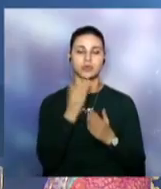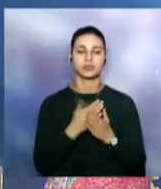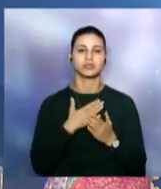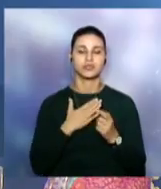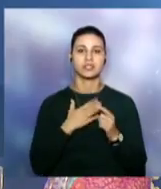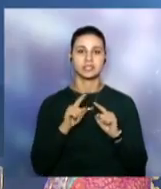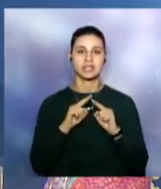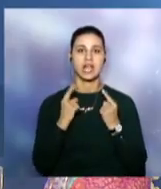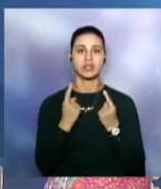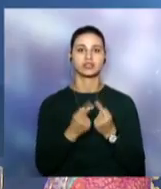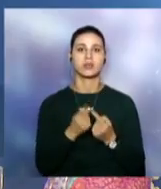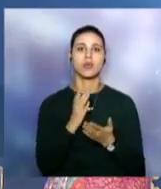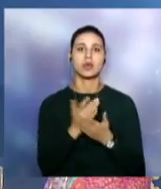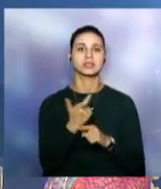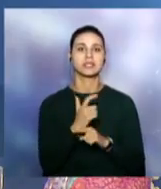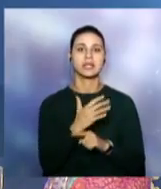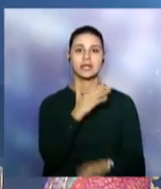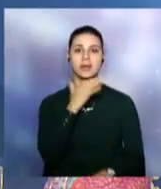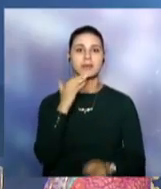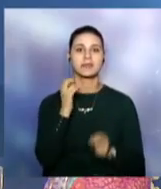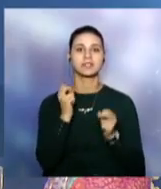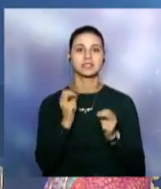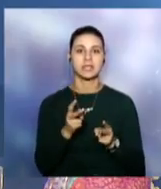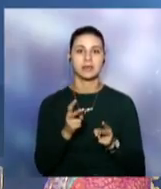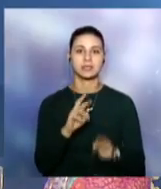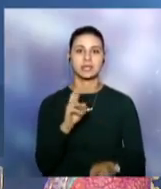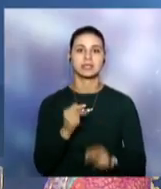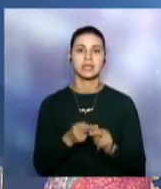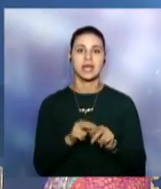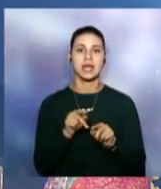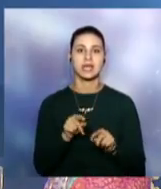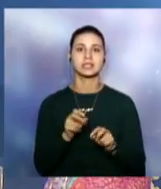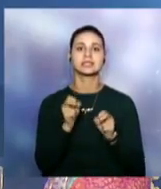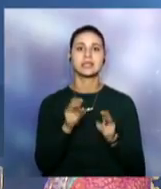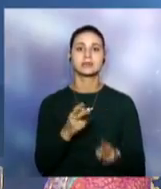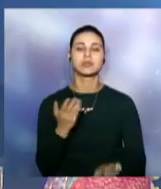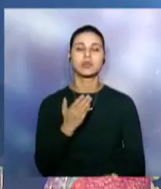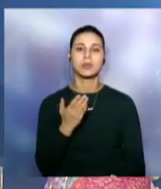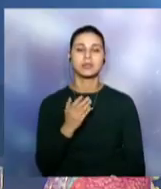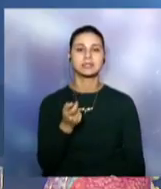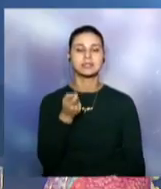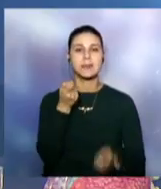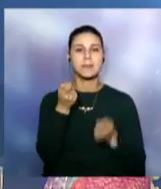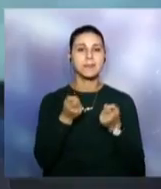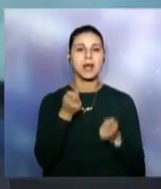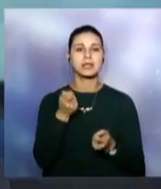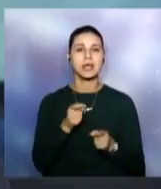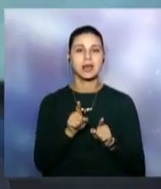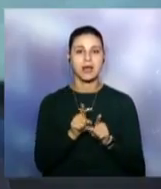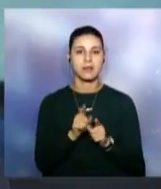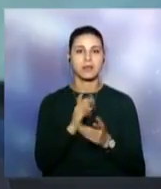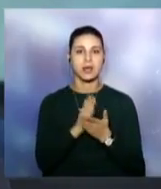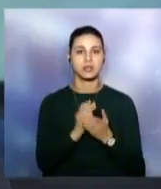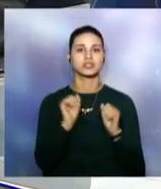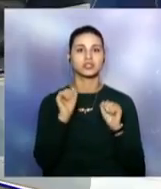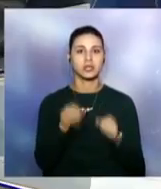გარშემო არის უამრავი საფრთხე და ეს საფრთხე, რომელიც პატარა ნივთების სახით არსებობს,